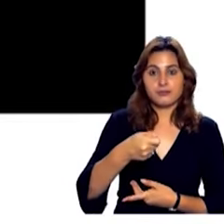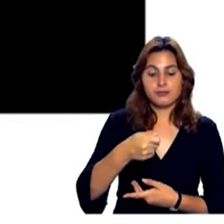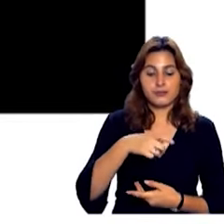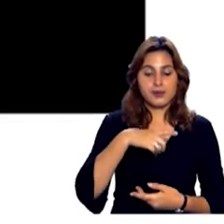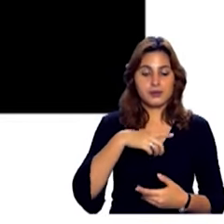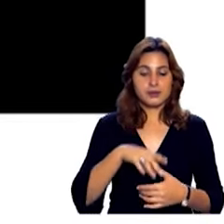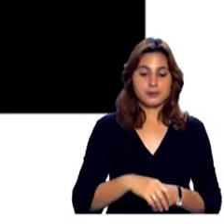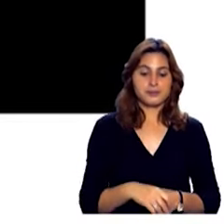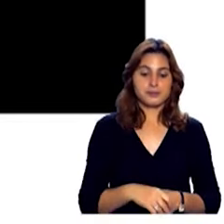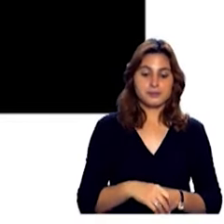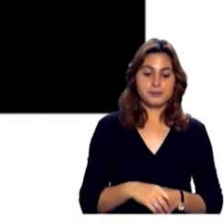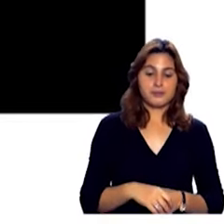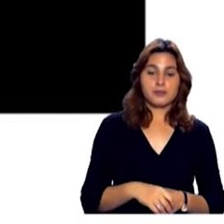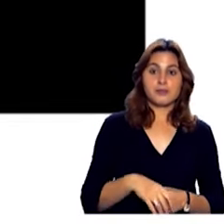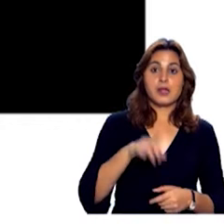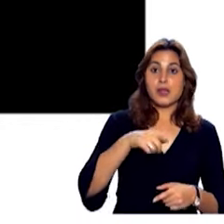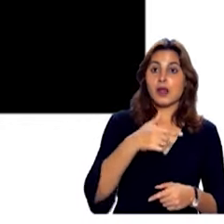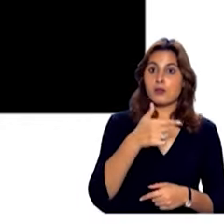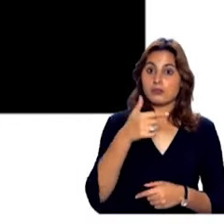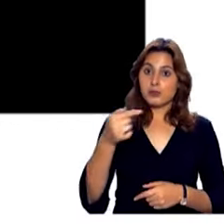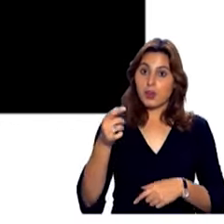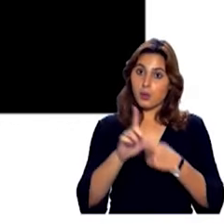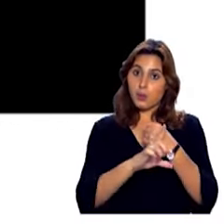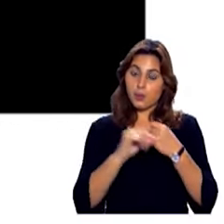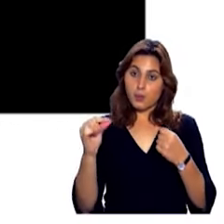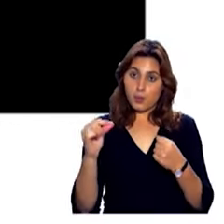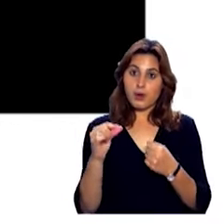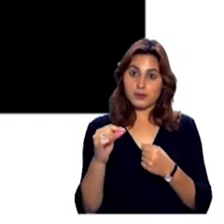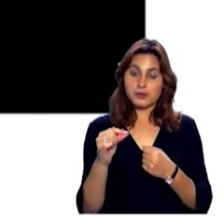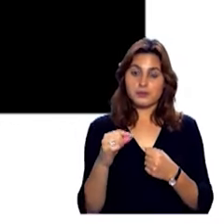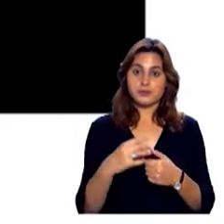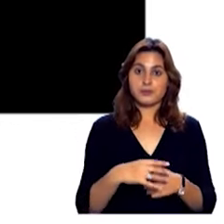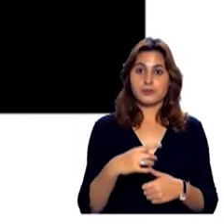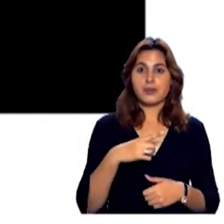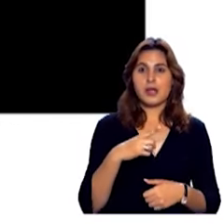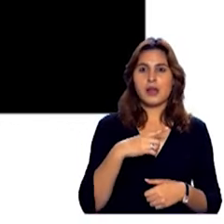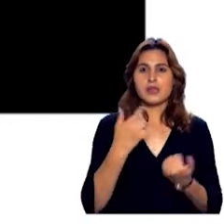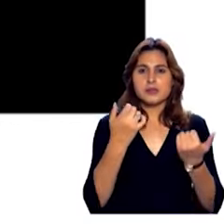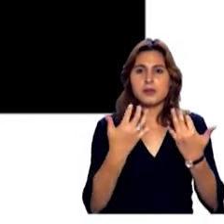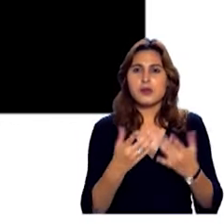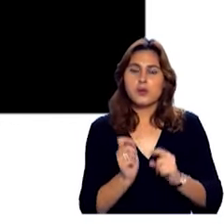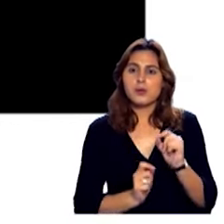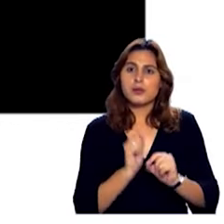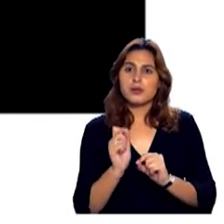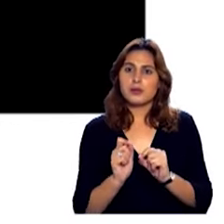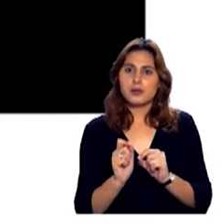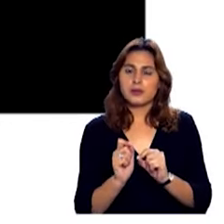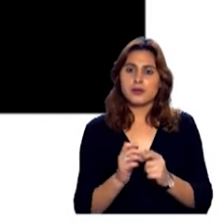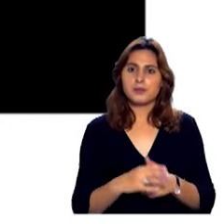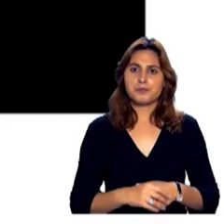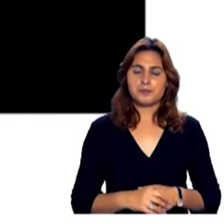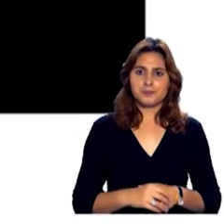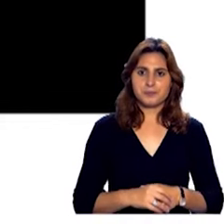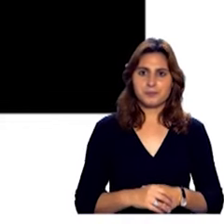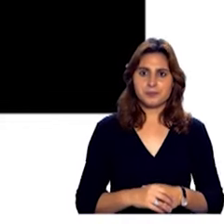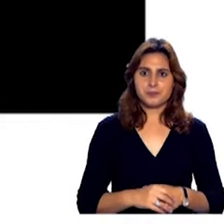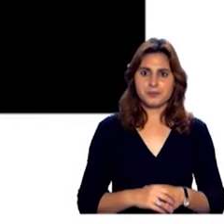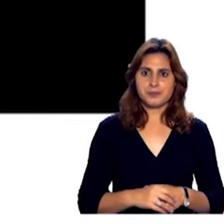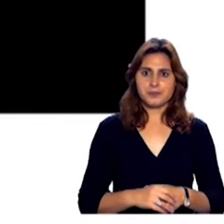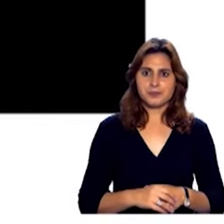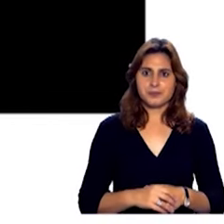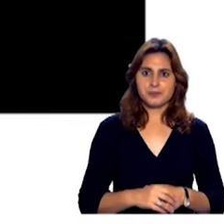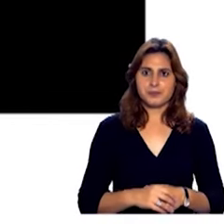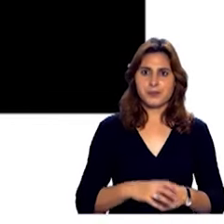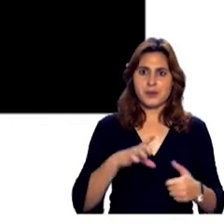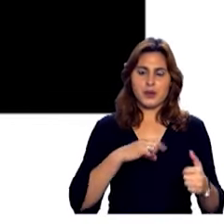dell'articolo 111 che prevede che contro le sentenze e sempre ammesso Il ricorso in cassazione per violazioni di legge e dell'